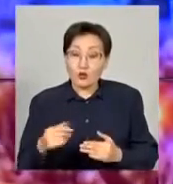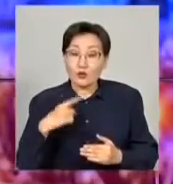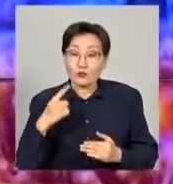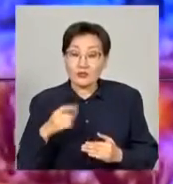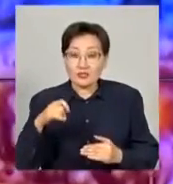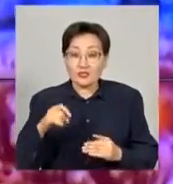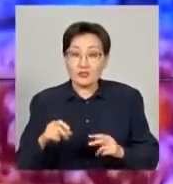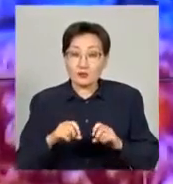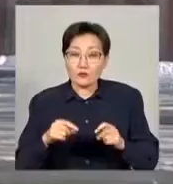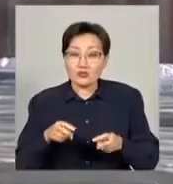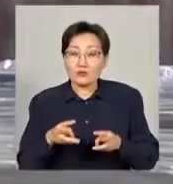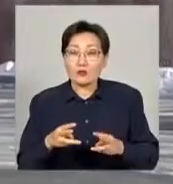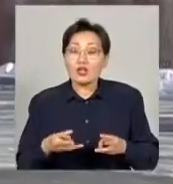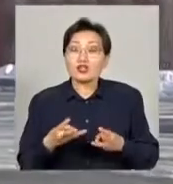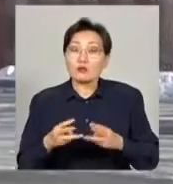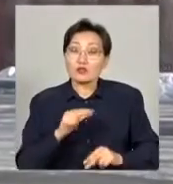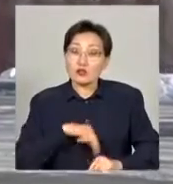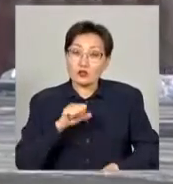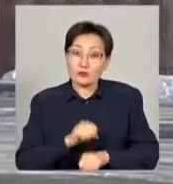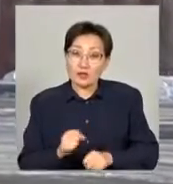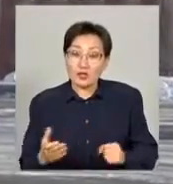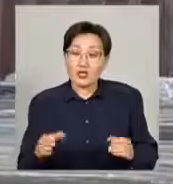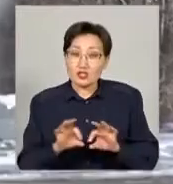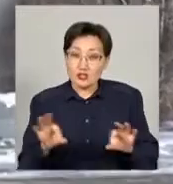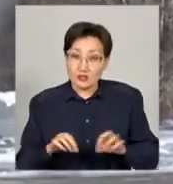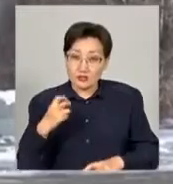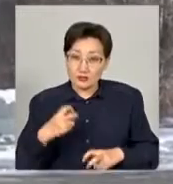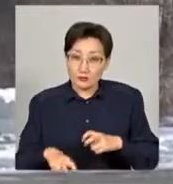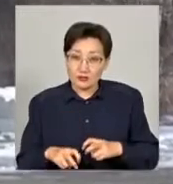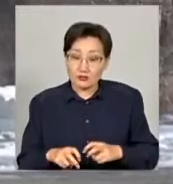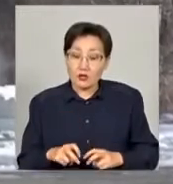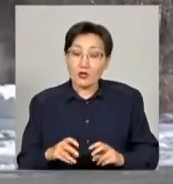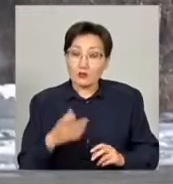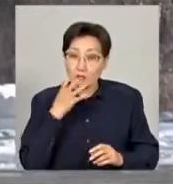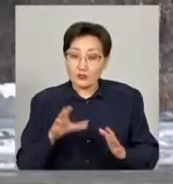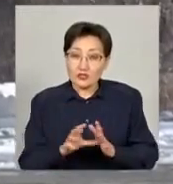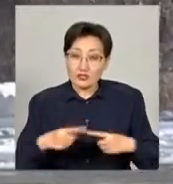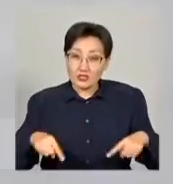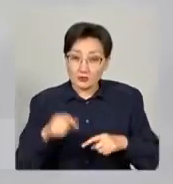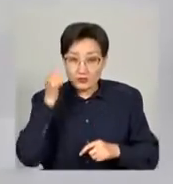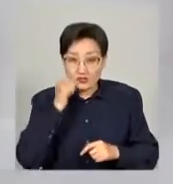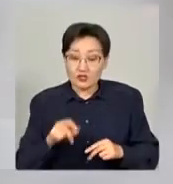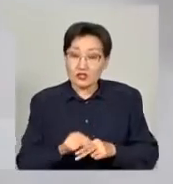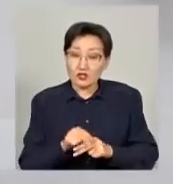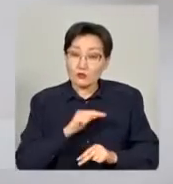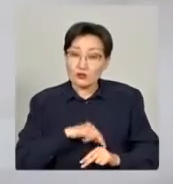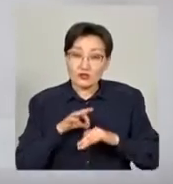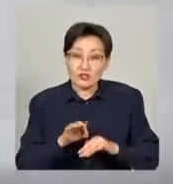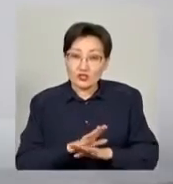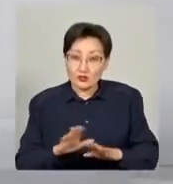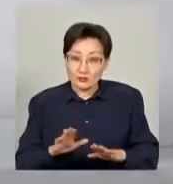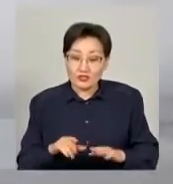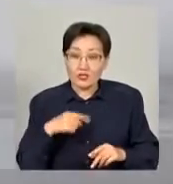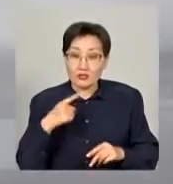сөзінше, қазандықтардағы жұмыс тоқтаған соң жылу желілері зақымданған. Кәсіпкер жылу электр орталығының ескіргенін, оған жөндеу жұмыстарын